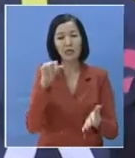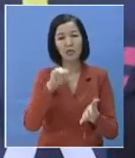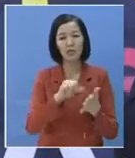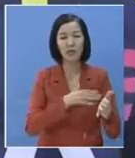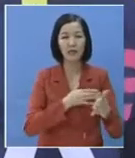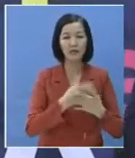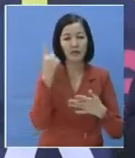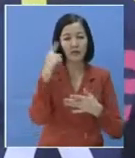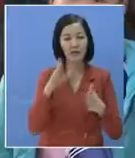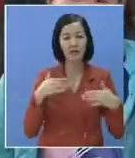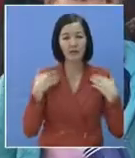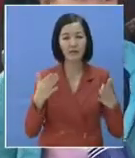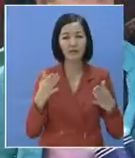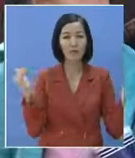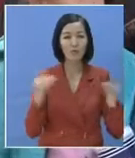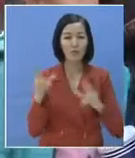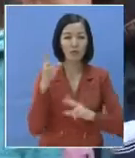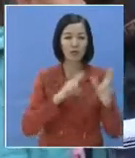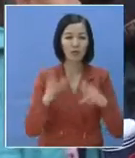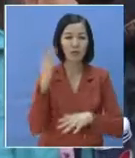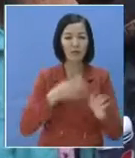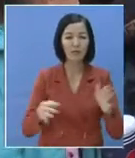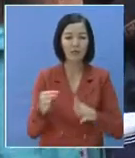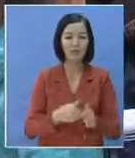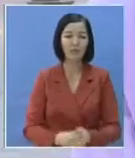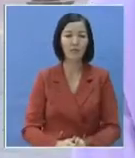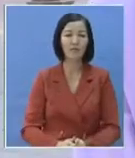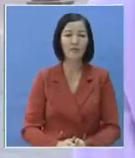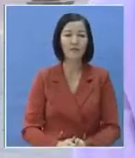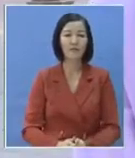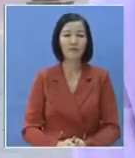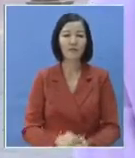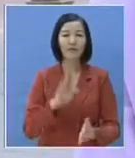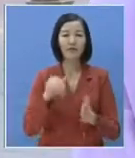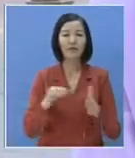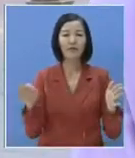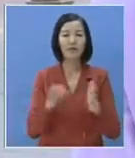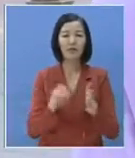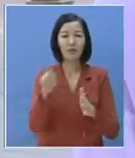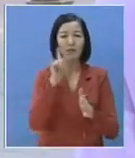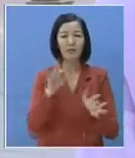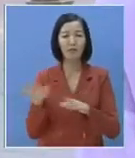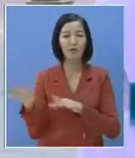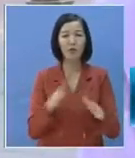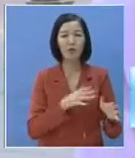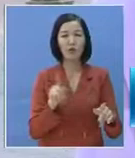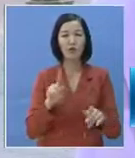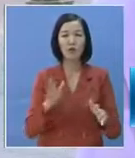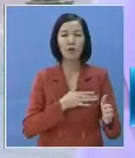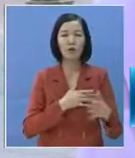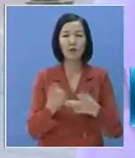активные и креативные студенты колледжей и вузов Алматинской области. Главной целью молодежного движения является, чтобы активно